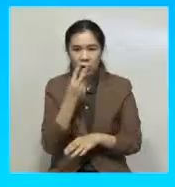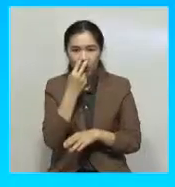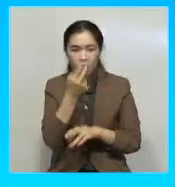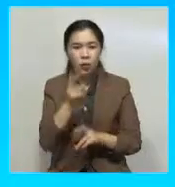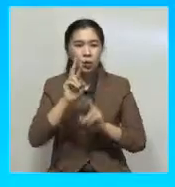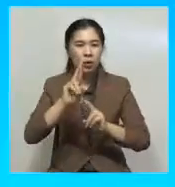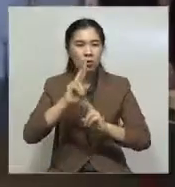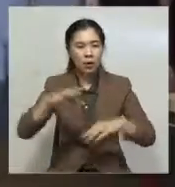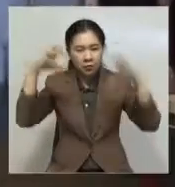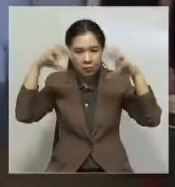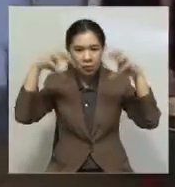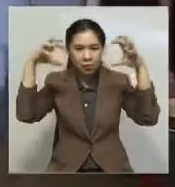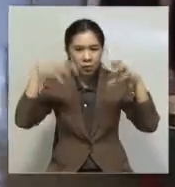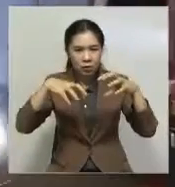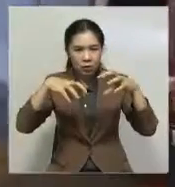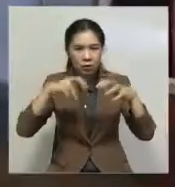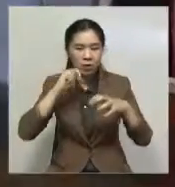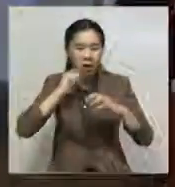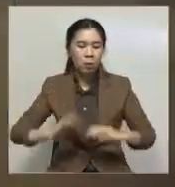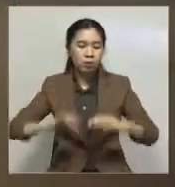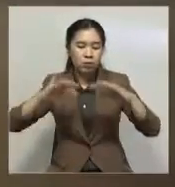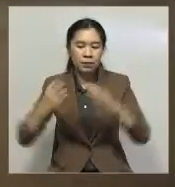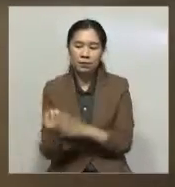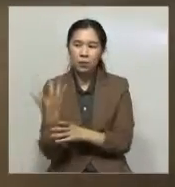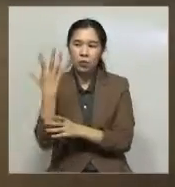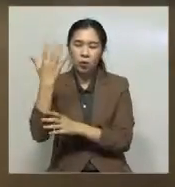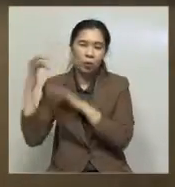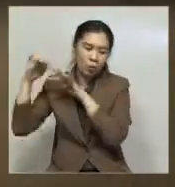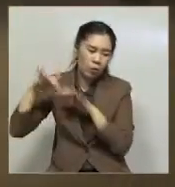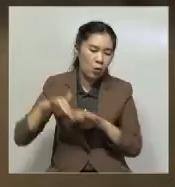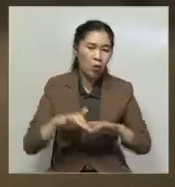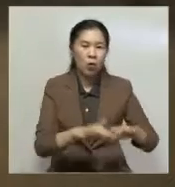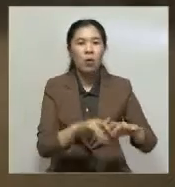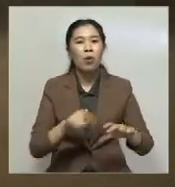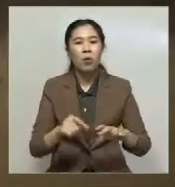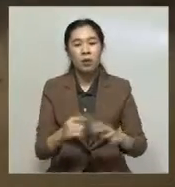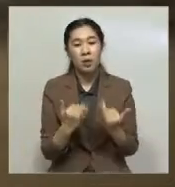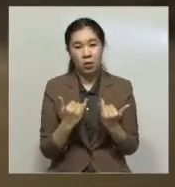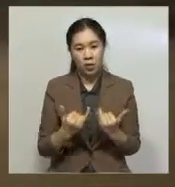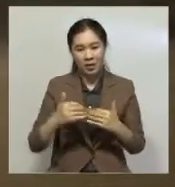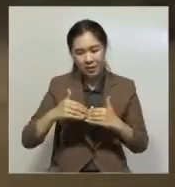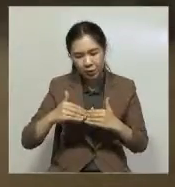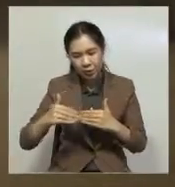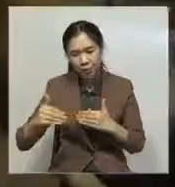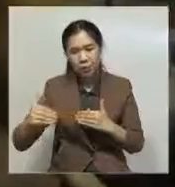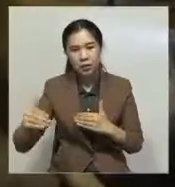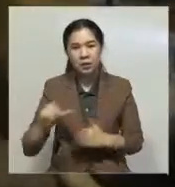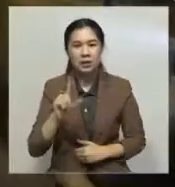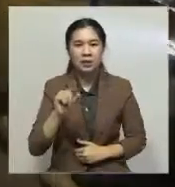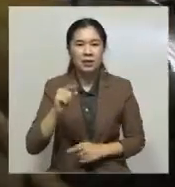ระวังฝนตกหนักที่อาจจะเกิดน้ำท่วมฉับพลันน้ำป่าไหลหลากรวมไปถึงดินโคลนถล่มตั้งแต่ช่วงนี้นะคะไปจนถึงวัน